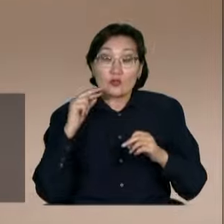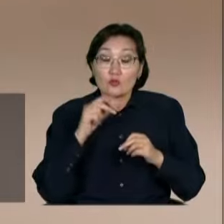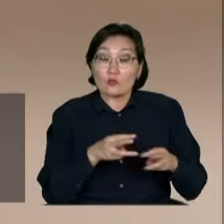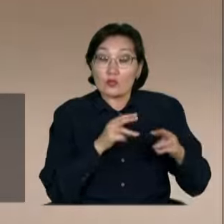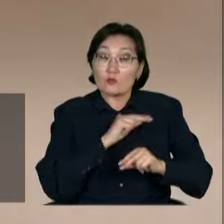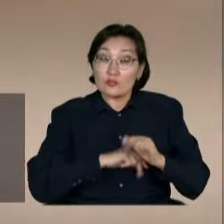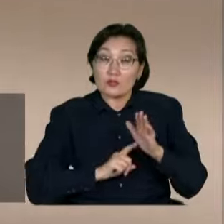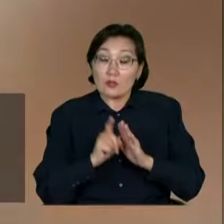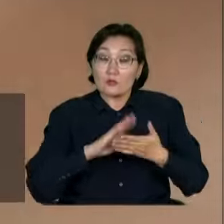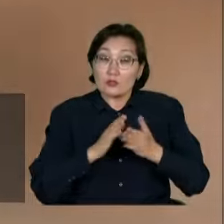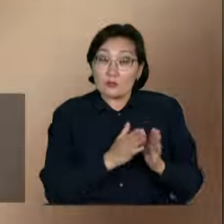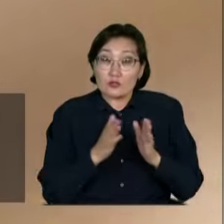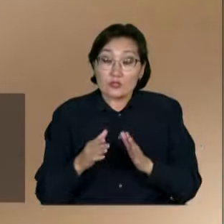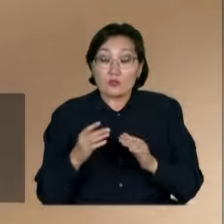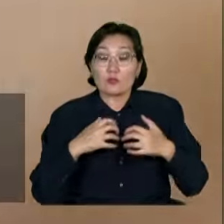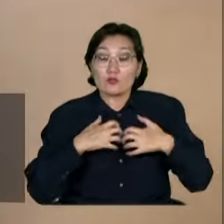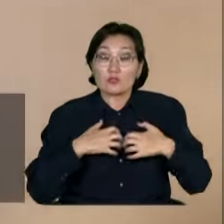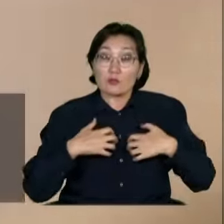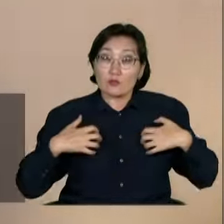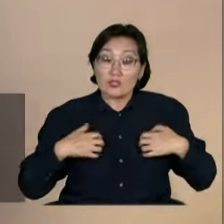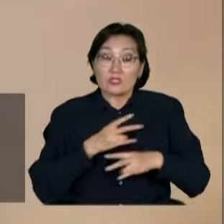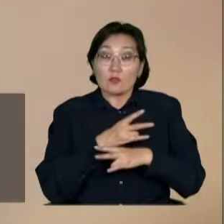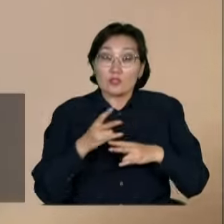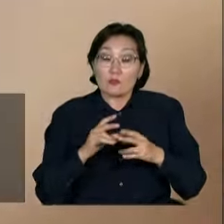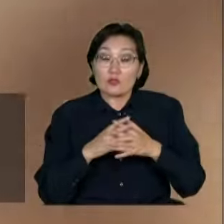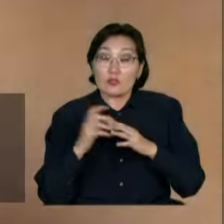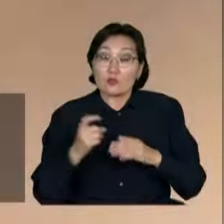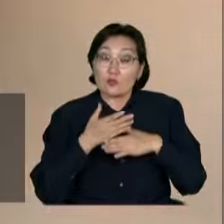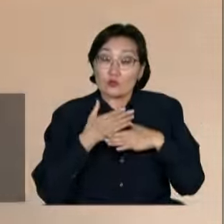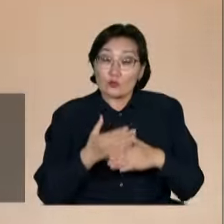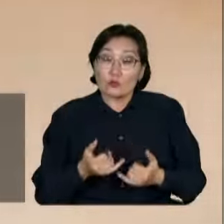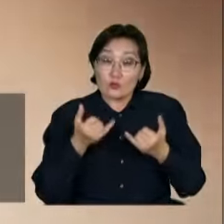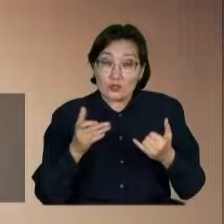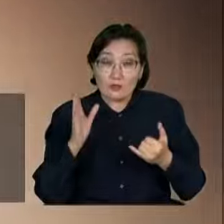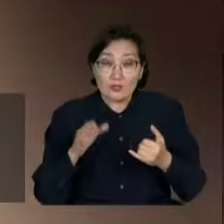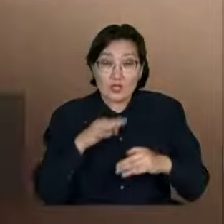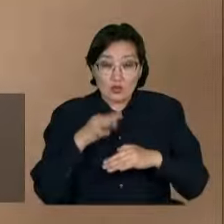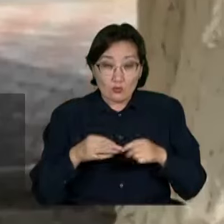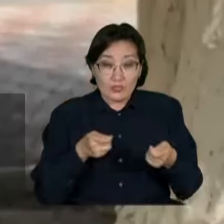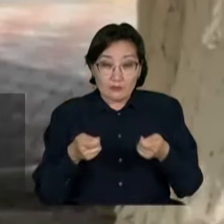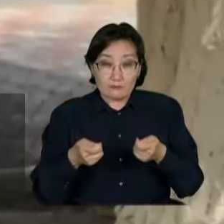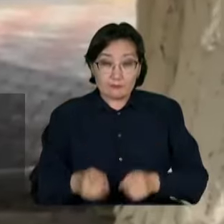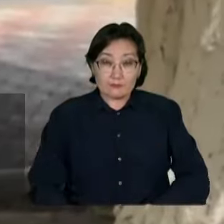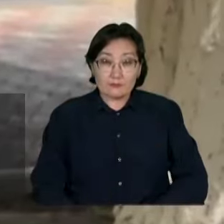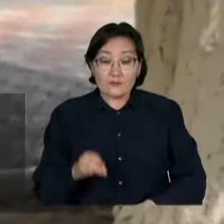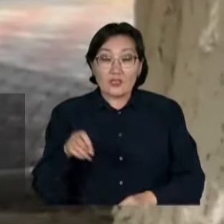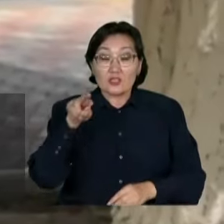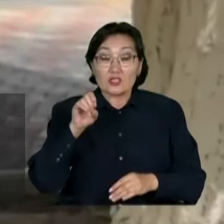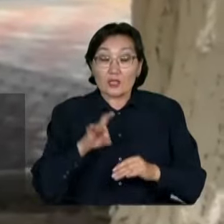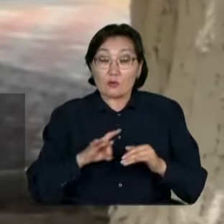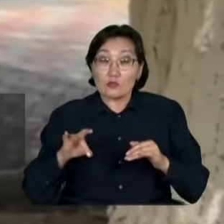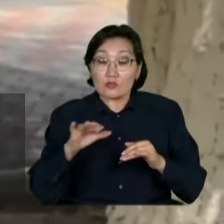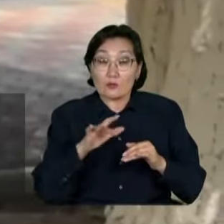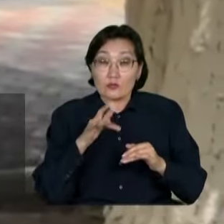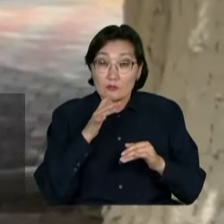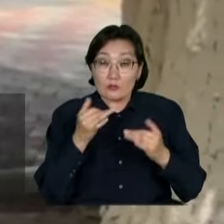басталған. Жағдай тұрақты, ал төрт түлігіне зиян келген шаруаларға көмек көрсетіледі дейді жауаптылар. Индер ауданы бойынша қазіргі